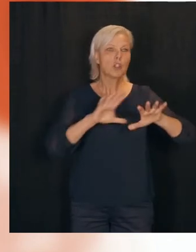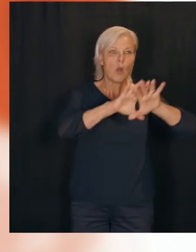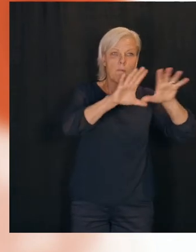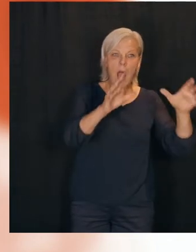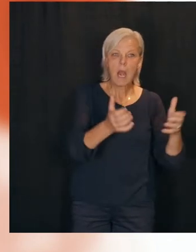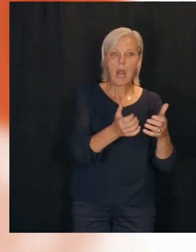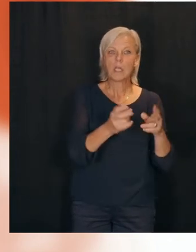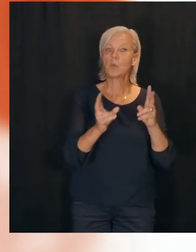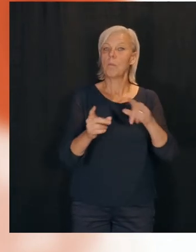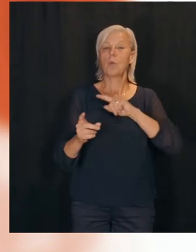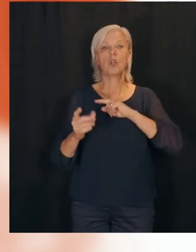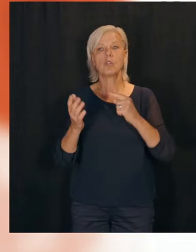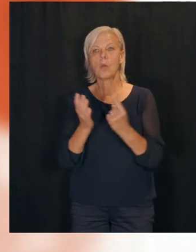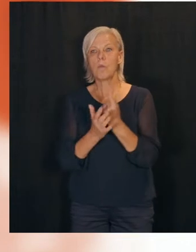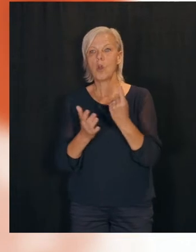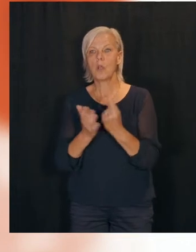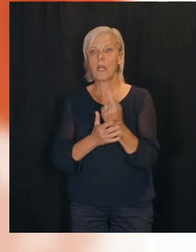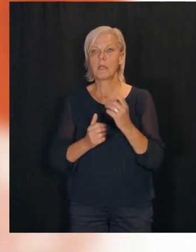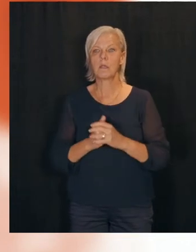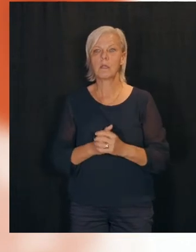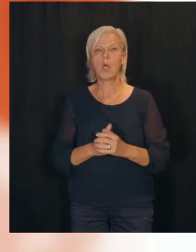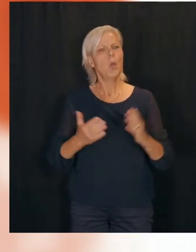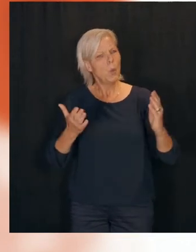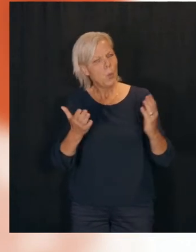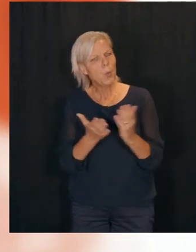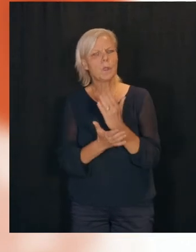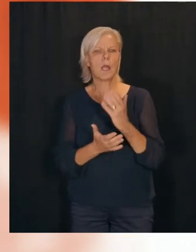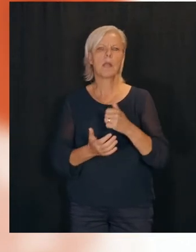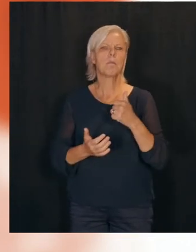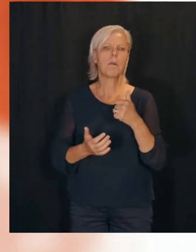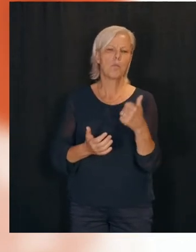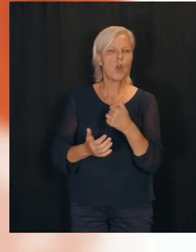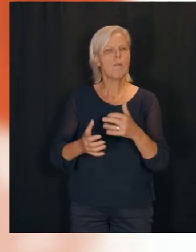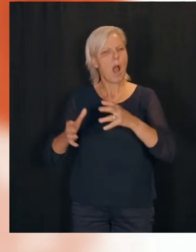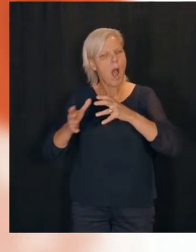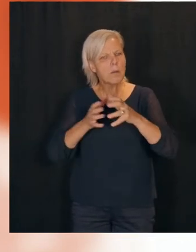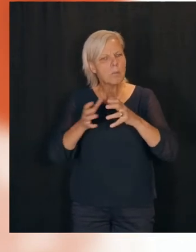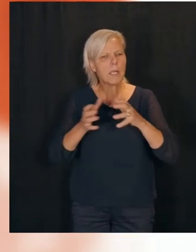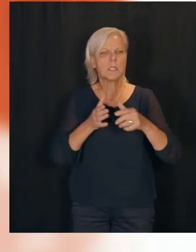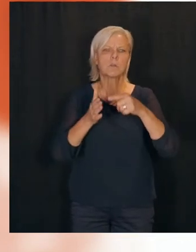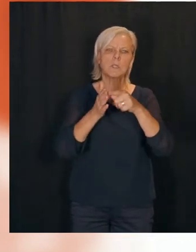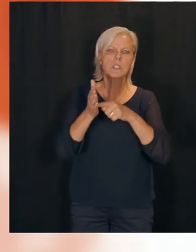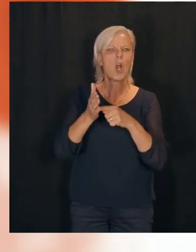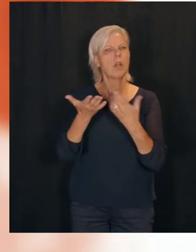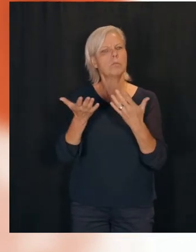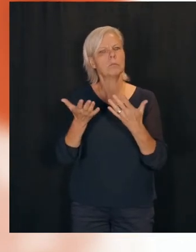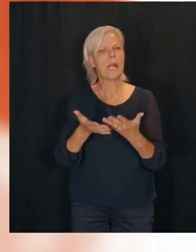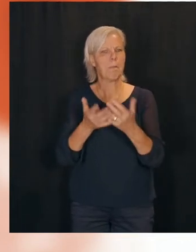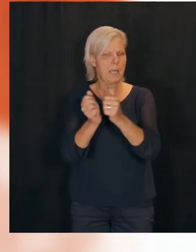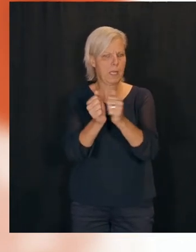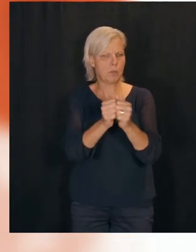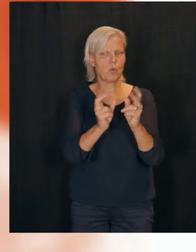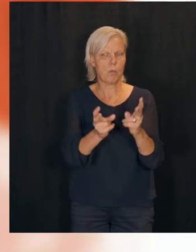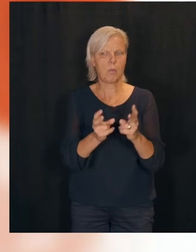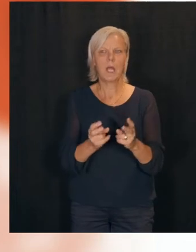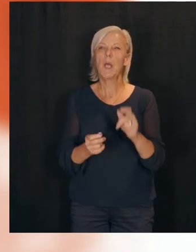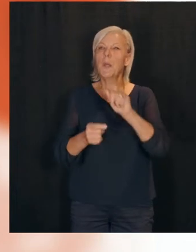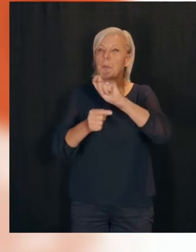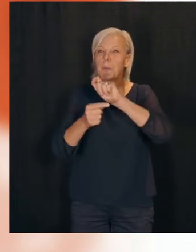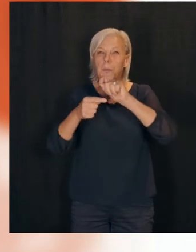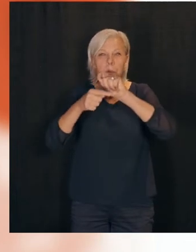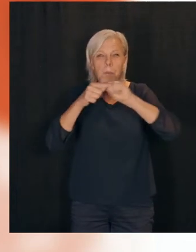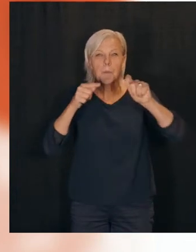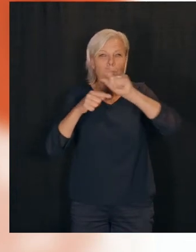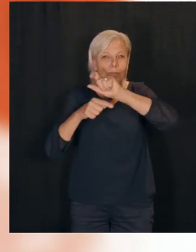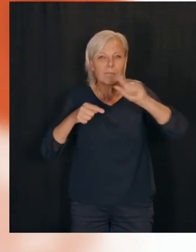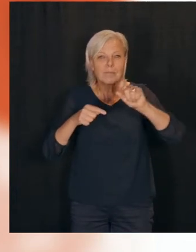utsträckning utan behov av anpassning eller specialutformning. Jag har gulmarkerat det sista där. Utan behov